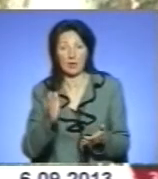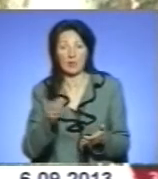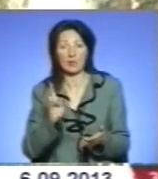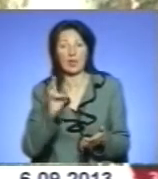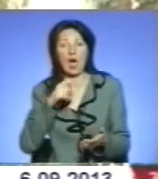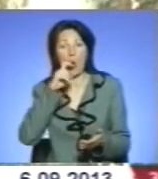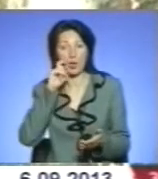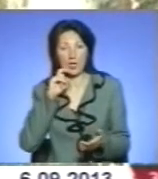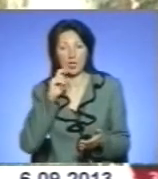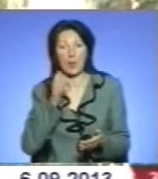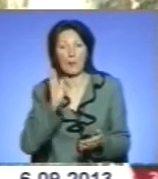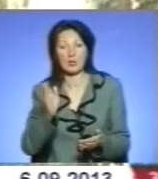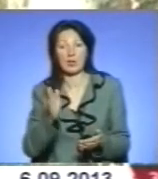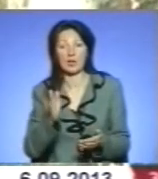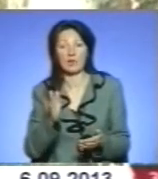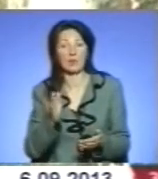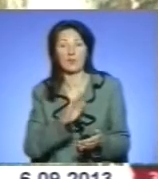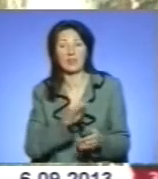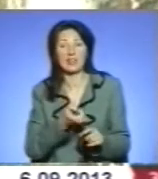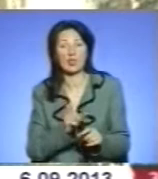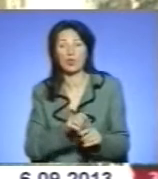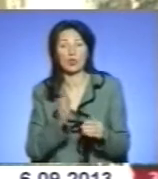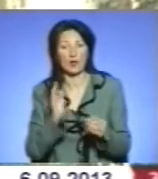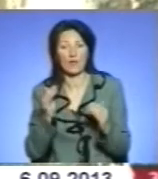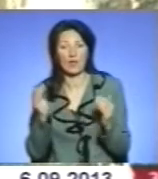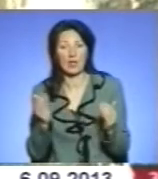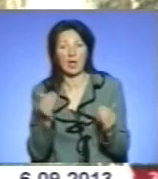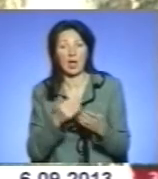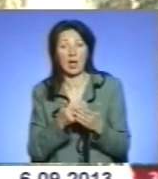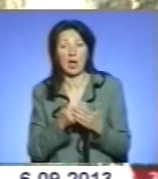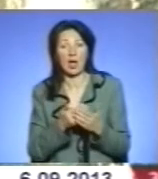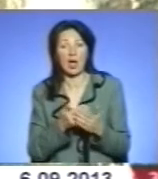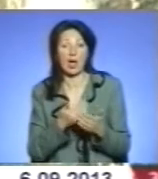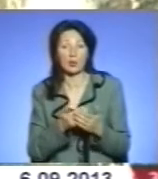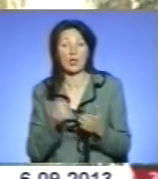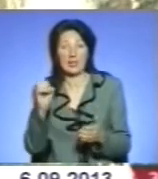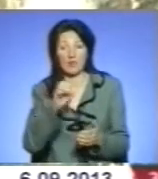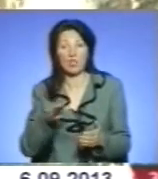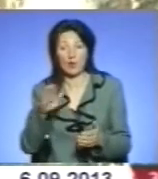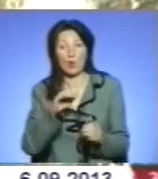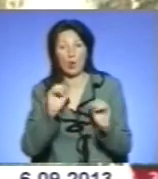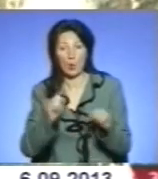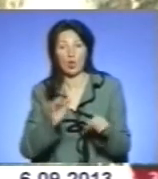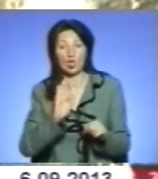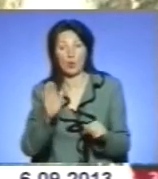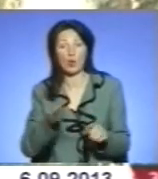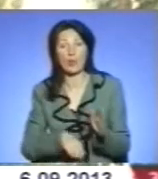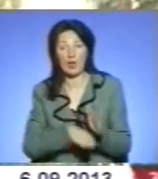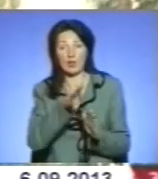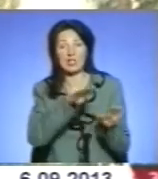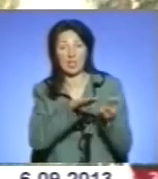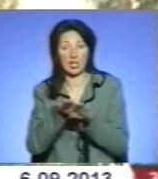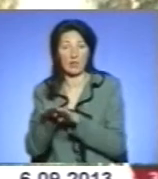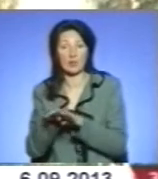Україні перспектива не дуже велика. Тобто було б десь в Європі, це якось можна було б на вищий рівень піти. Так як за